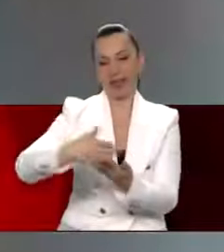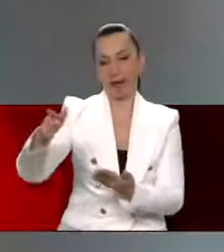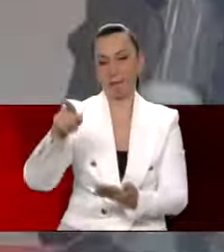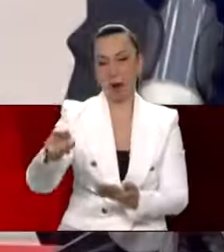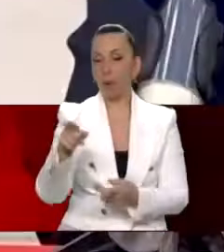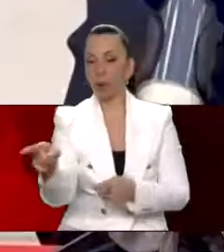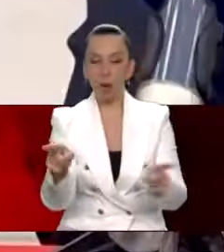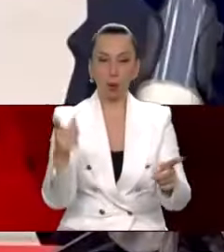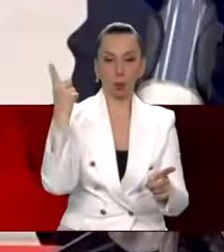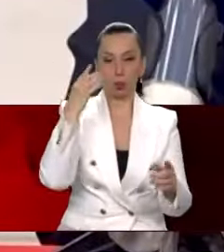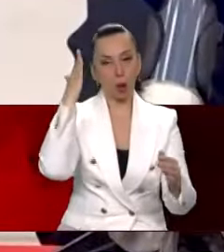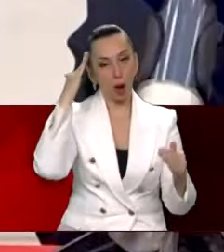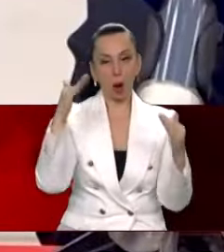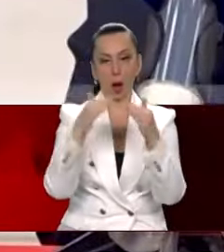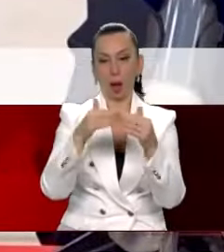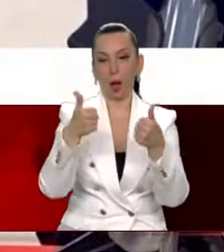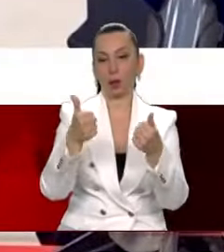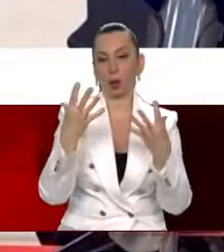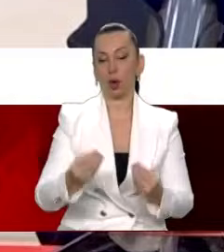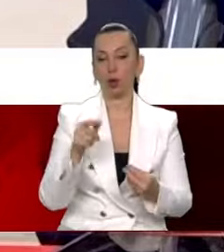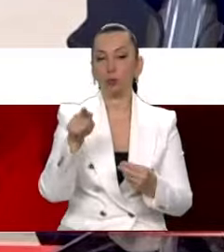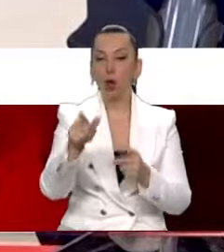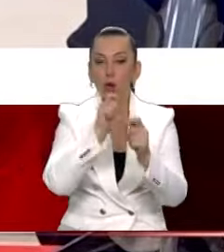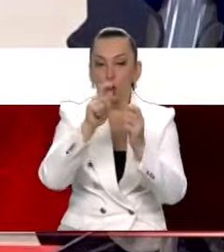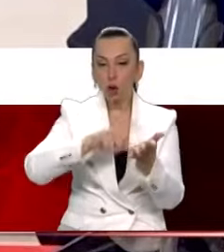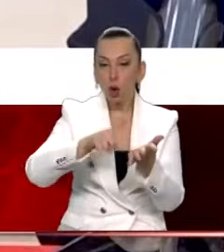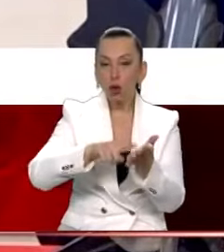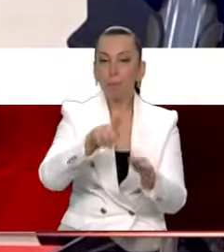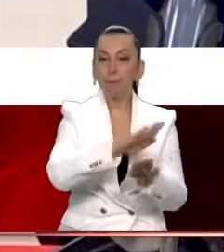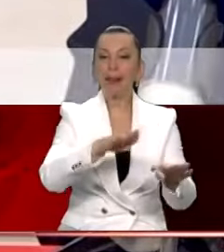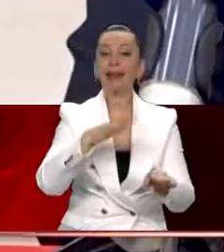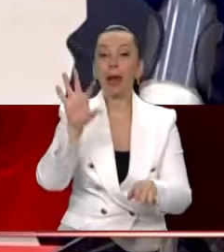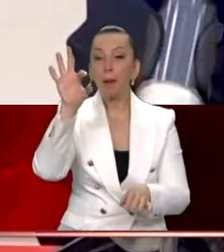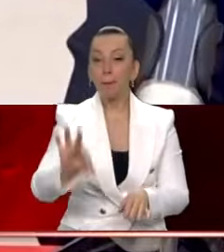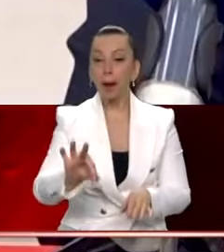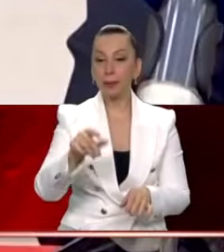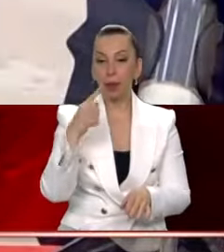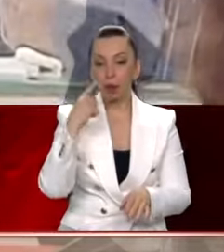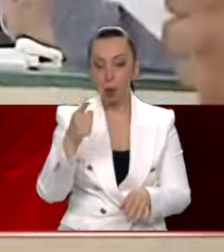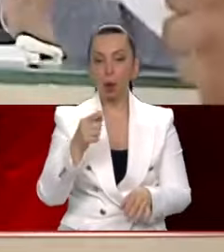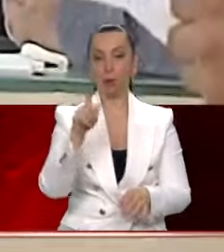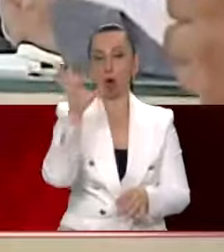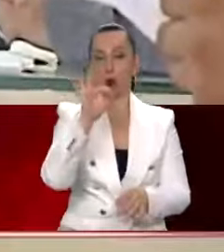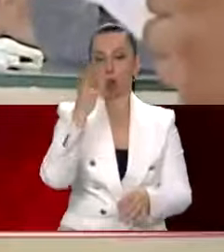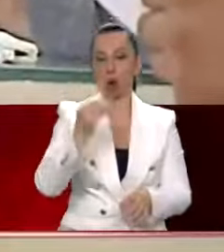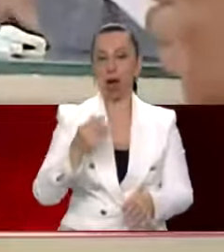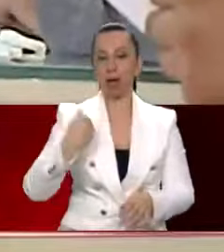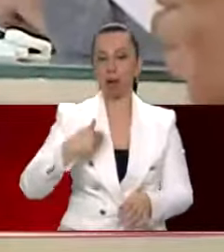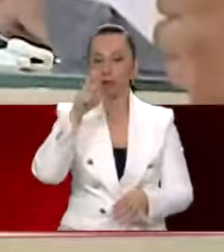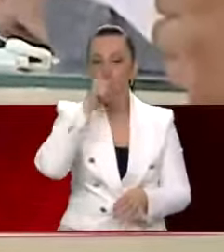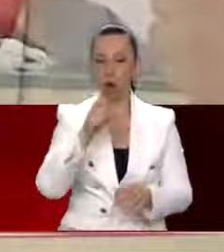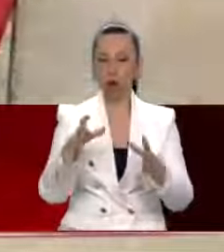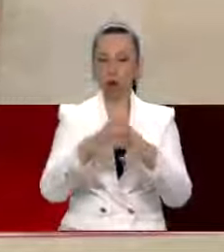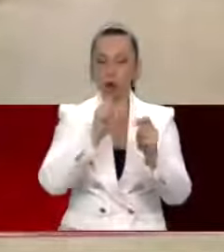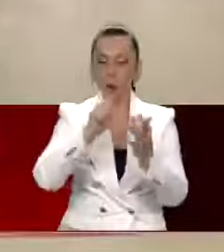ve taraflar dün uzlaştı. Toplu sözleşmelerimizin bitişini değil de başlangıcını bir ocağa çekerek. Kamu işçilerinin toplu